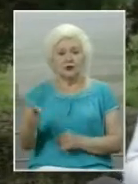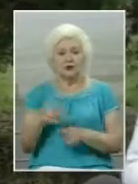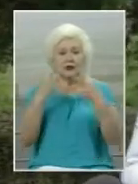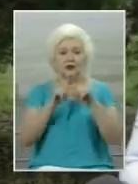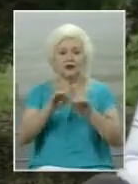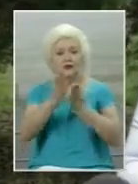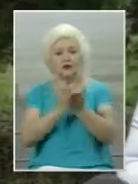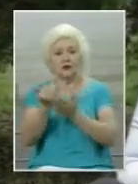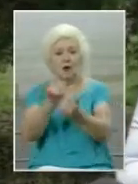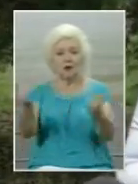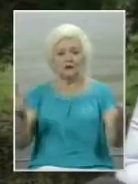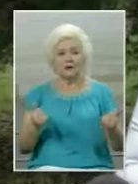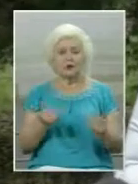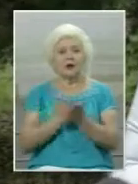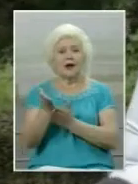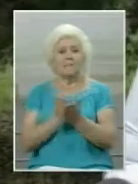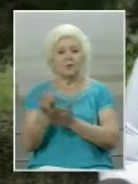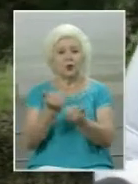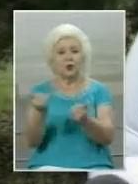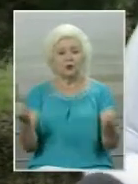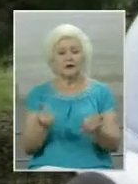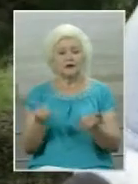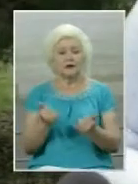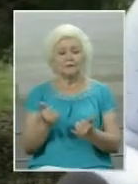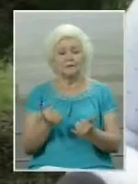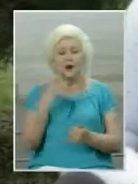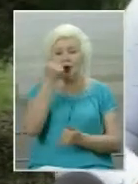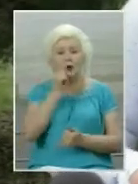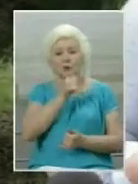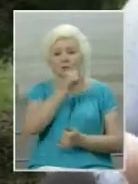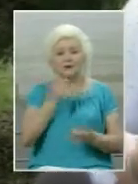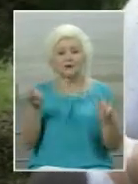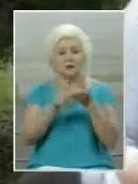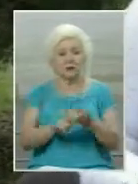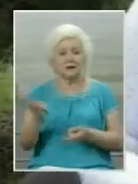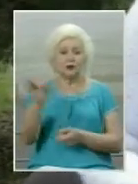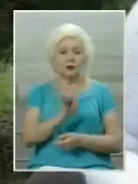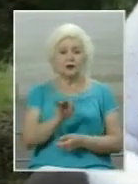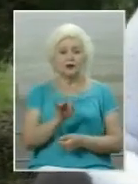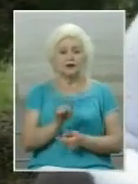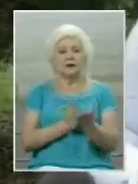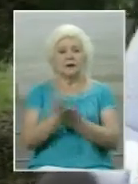технічне обслуговування, це послуги конфіденційного зв'язку, а також